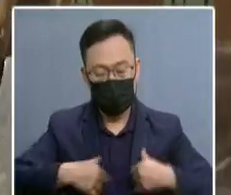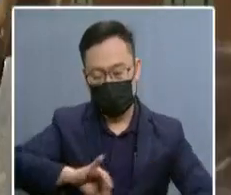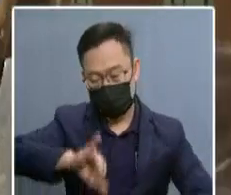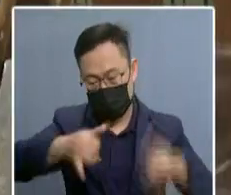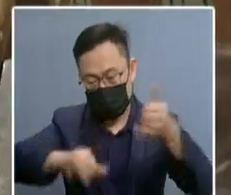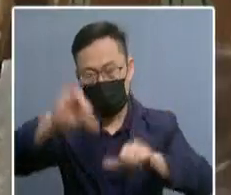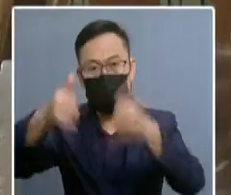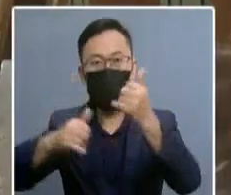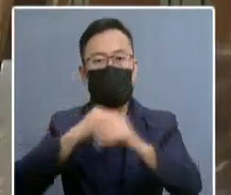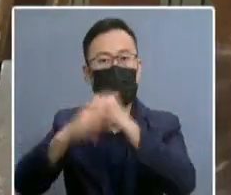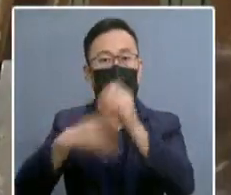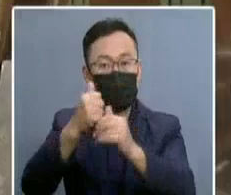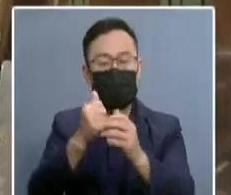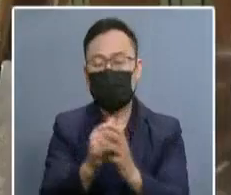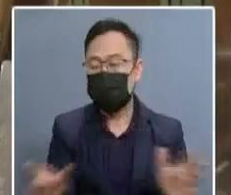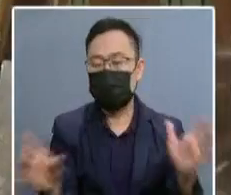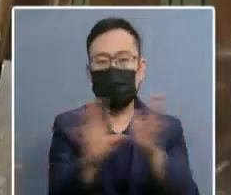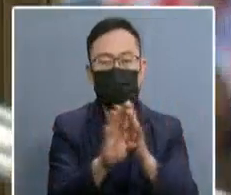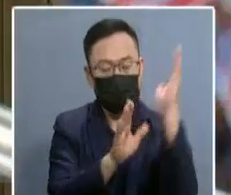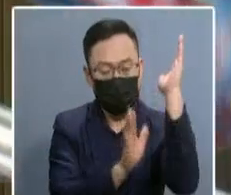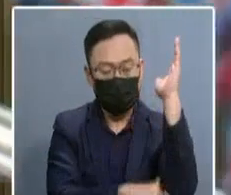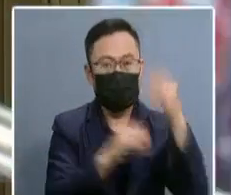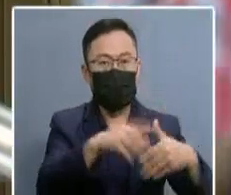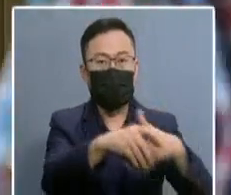ขึ้นและเกิดความสันติสุขได้ในอนาค